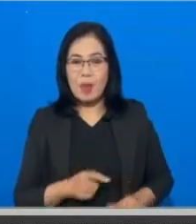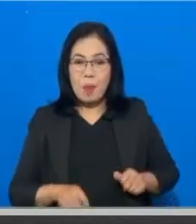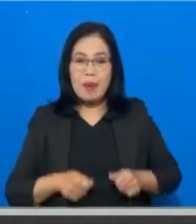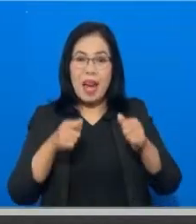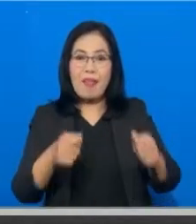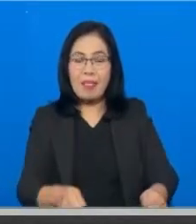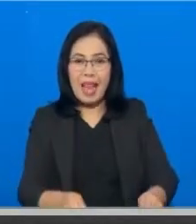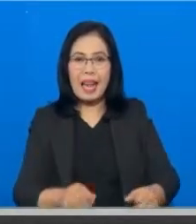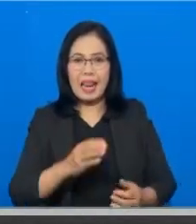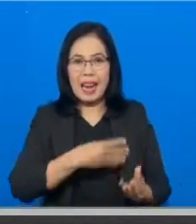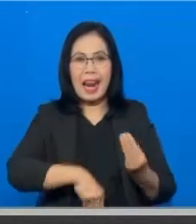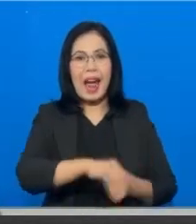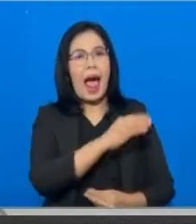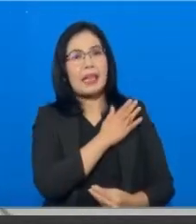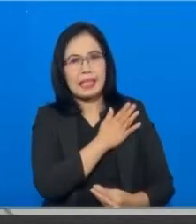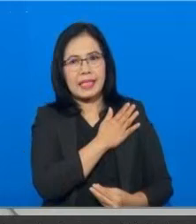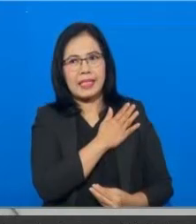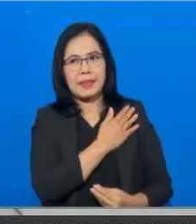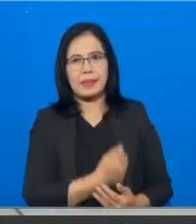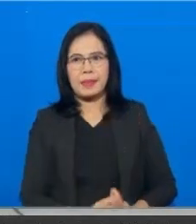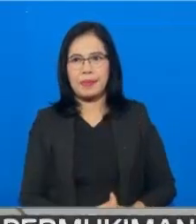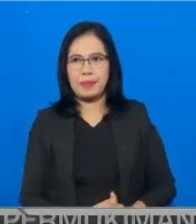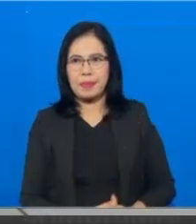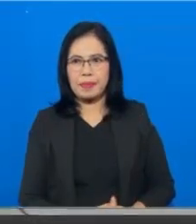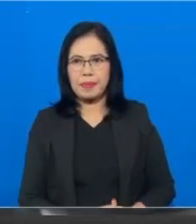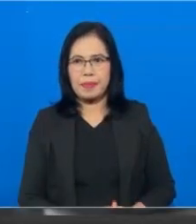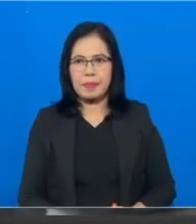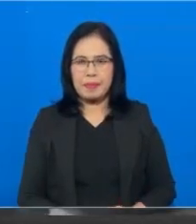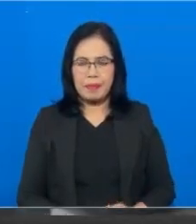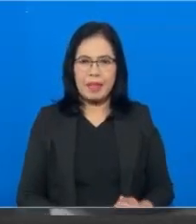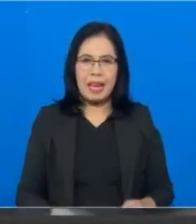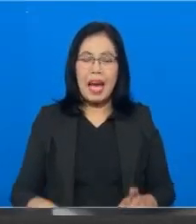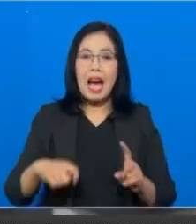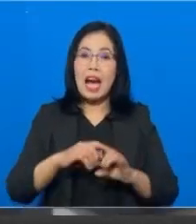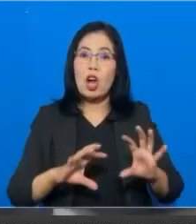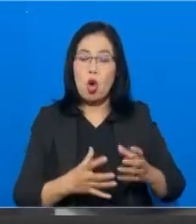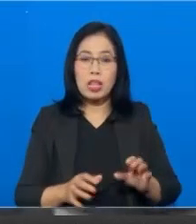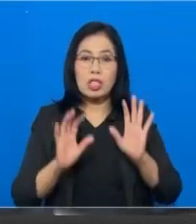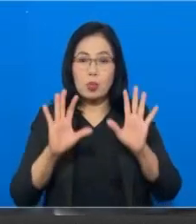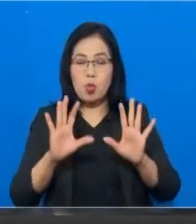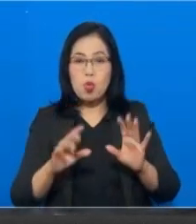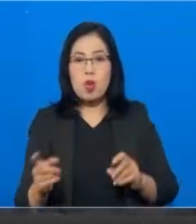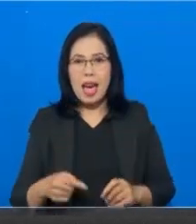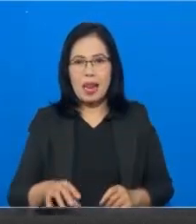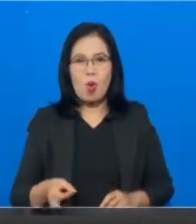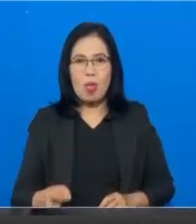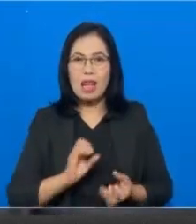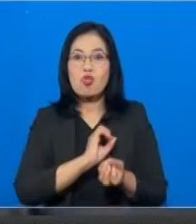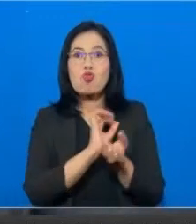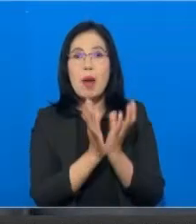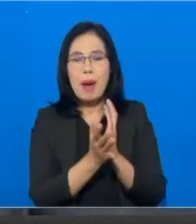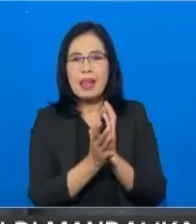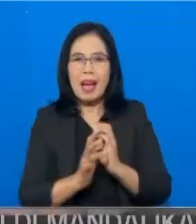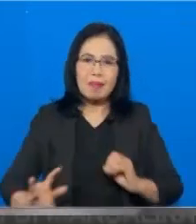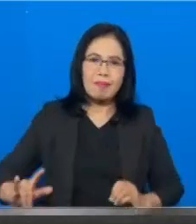haji. Mas Rifa dan Sodikin tergabung dalam kloter 10 embarkasi Surabaya dan akan diberangkatkan pada